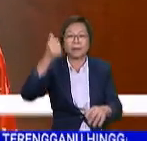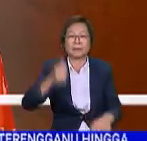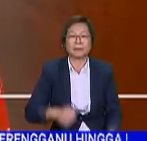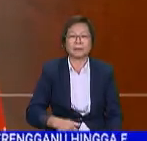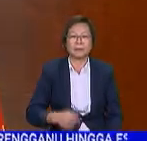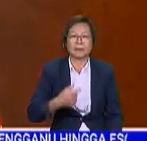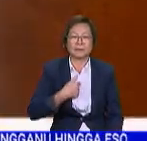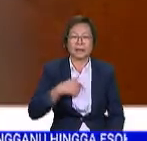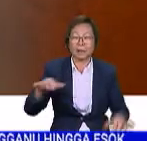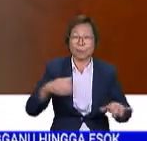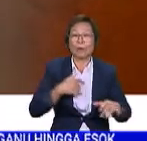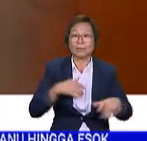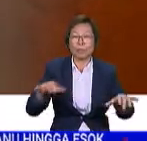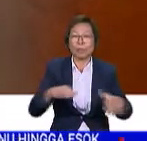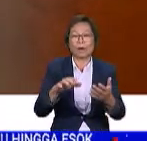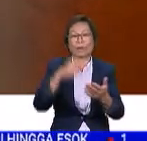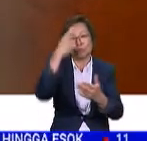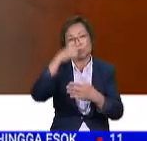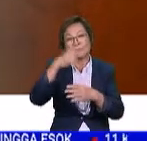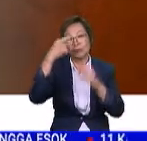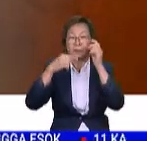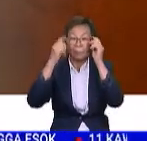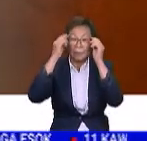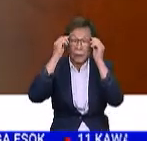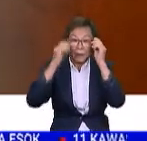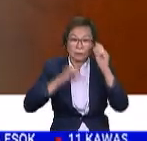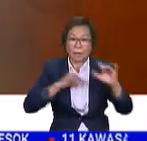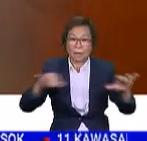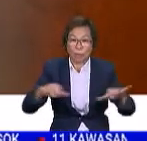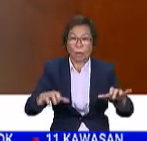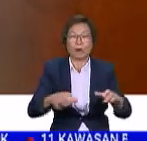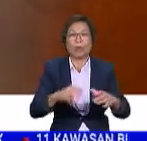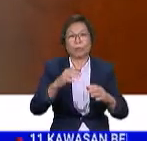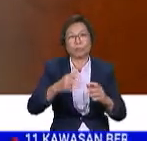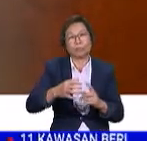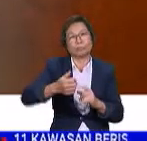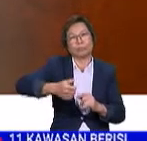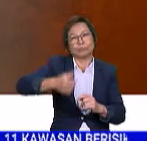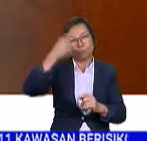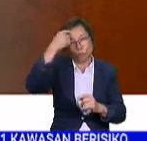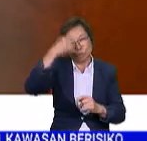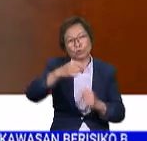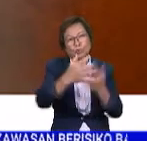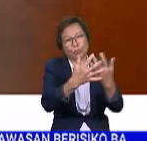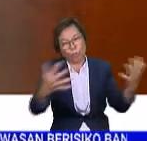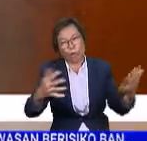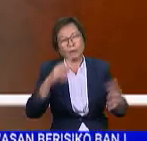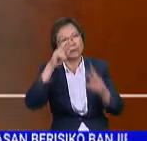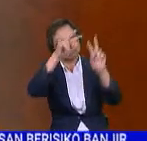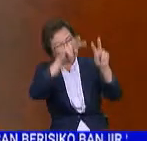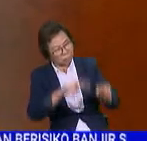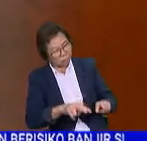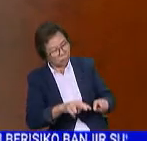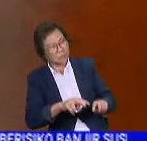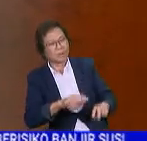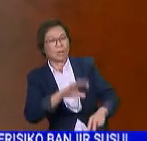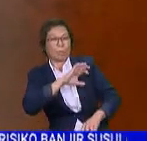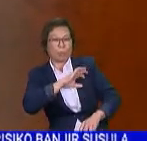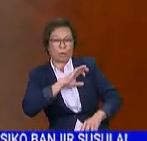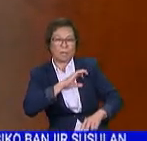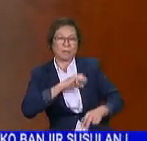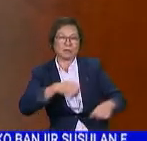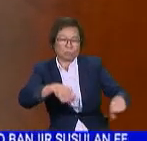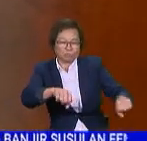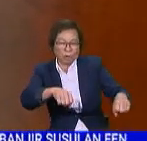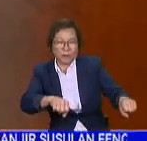saya buat mostly untuk frontliner. So ada looks yang inspired daripada polis, daripada askar, even from rider pun ada.